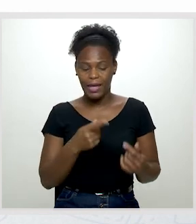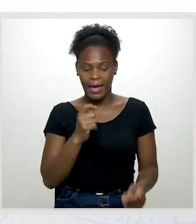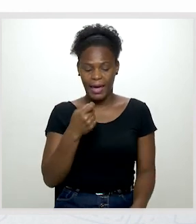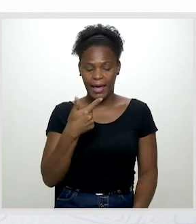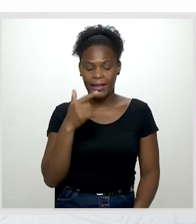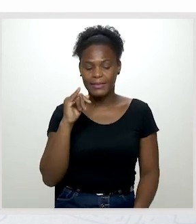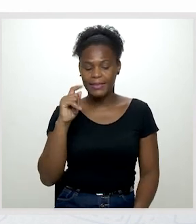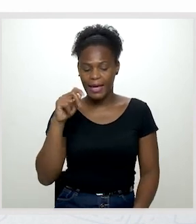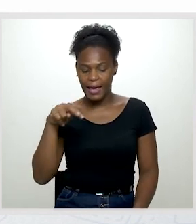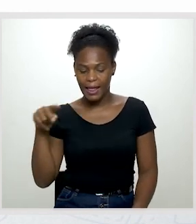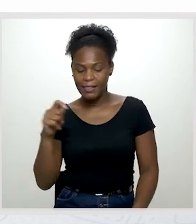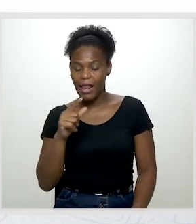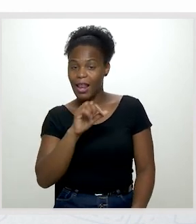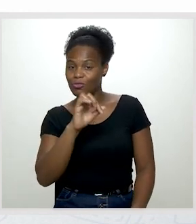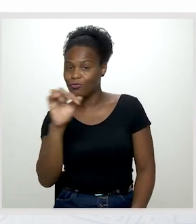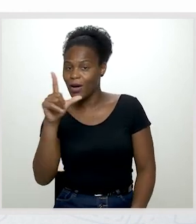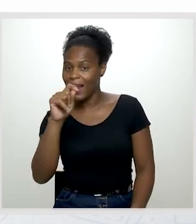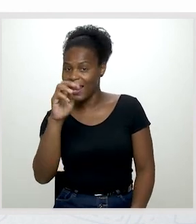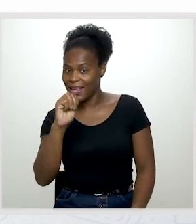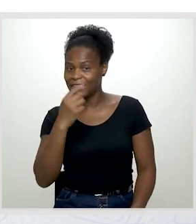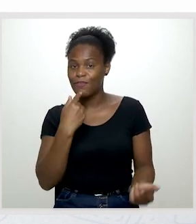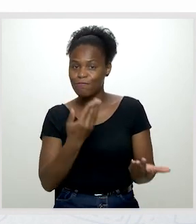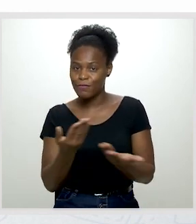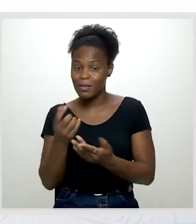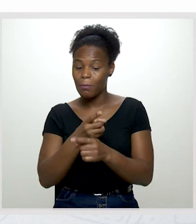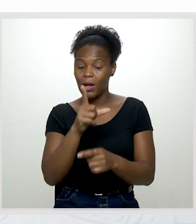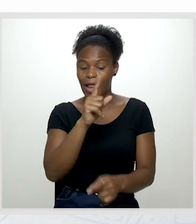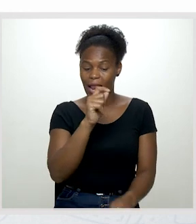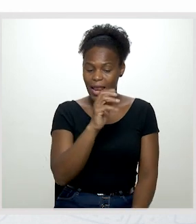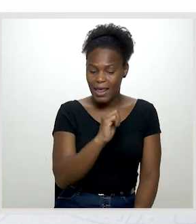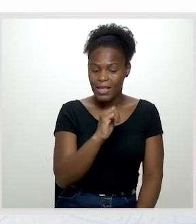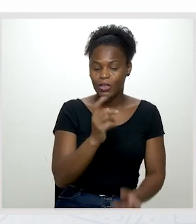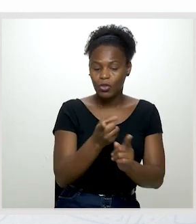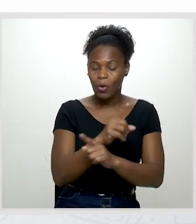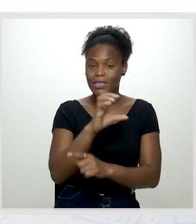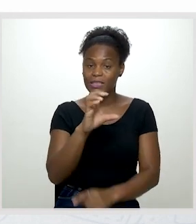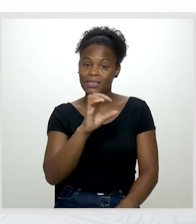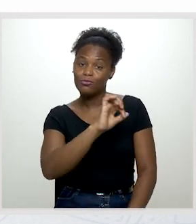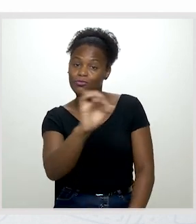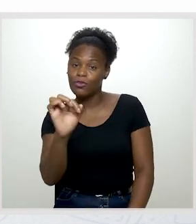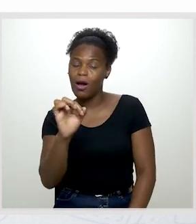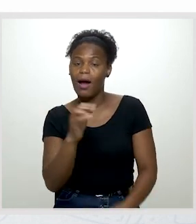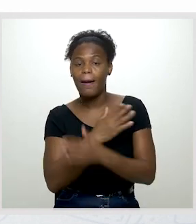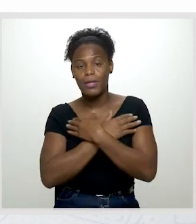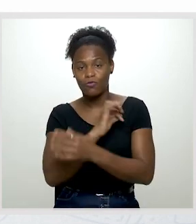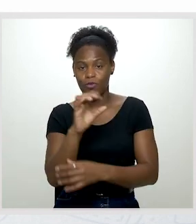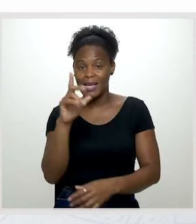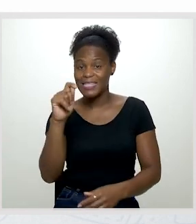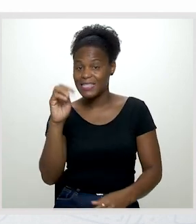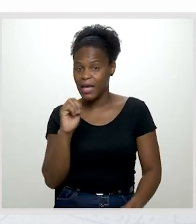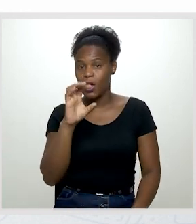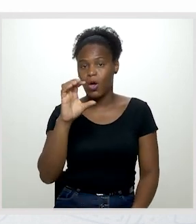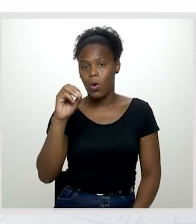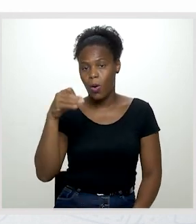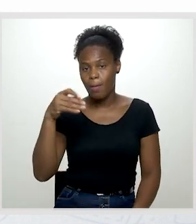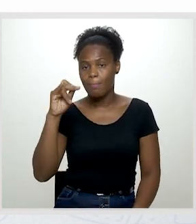Étienne les invite, puisque les ici remplace ses copains. un complément d'objet